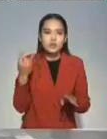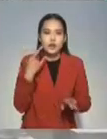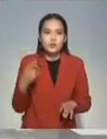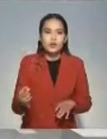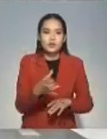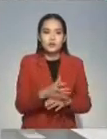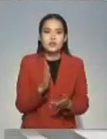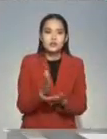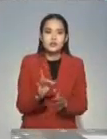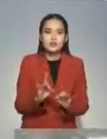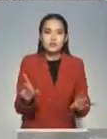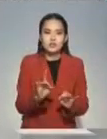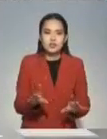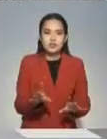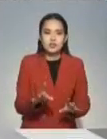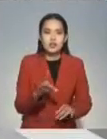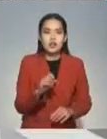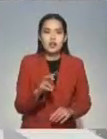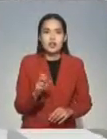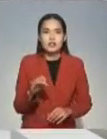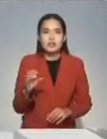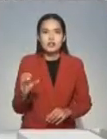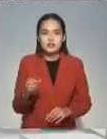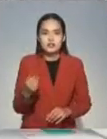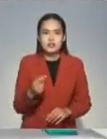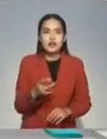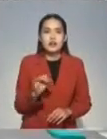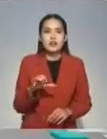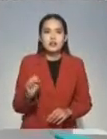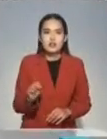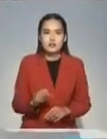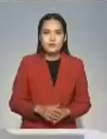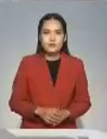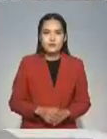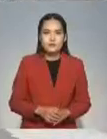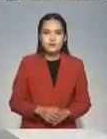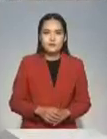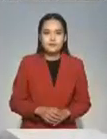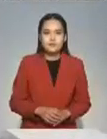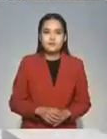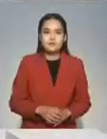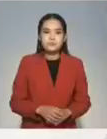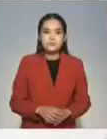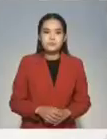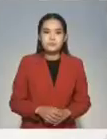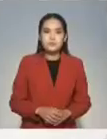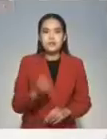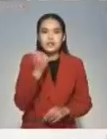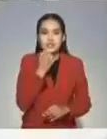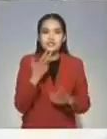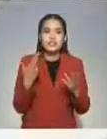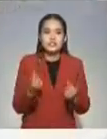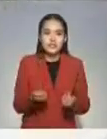области расскажет моя коллега Раиса моргунова Раиса Вам слово Спасибо Ирина в